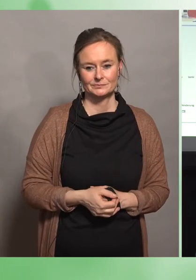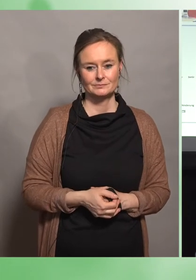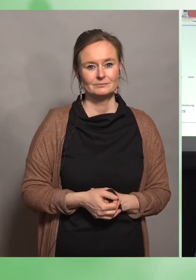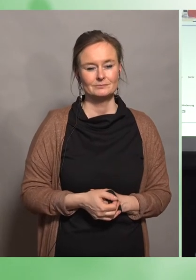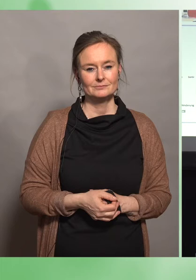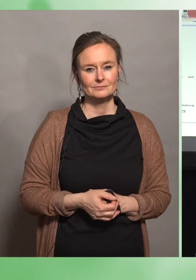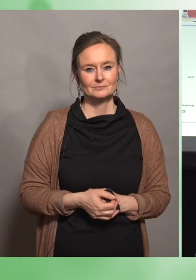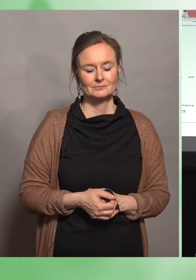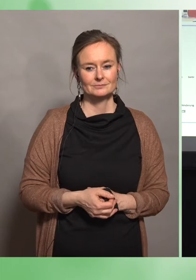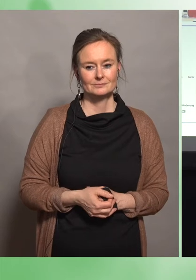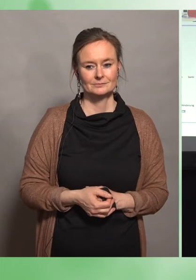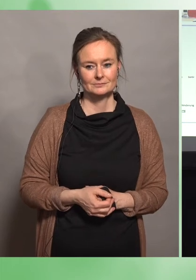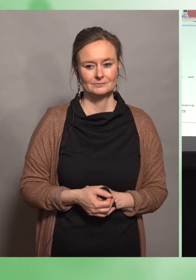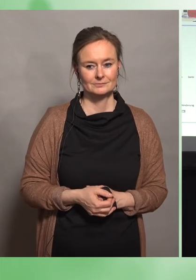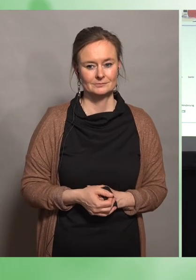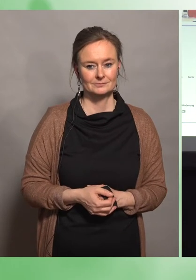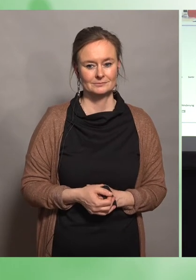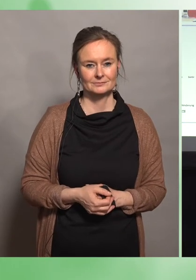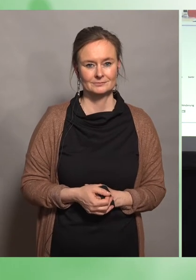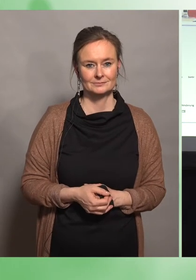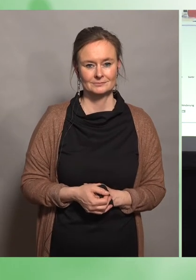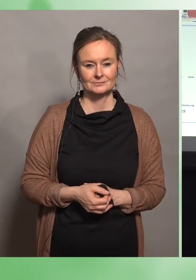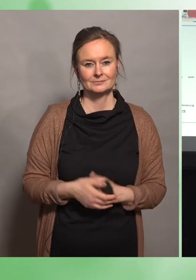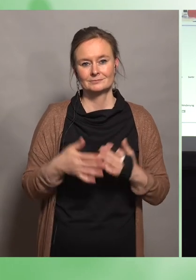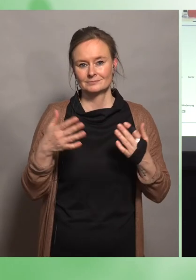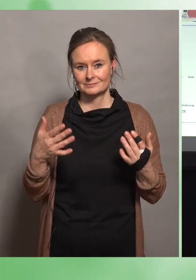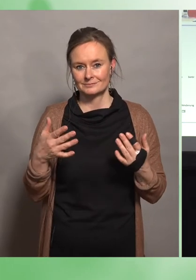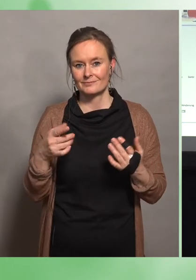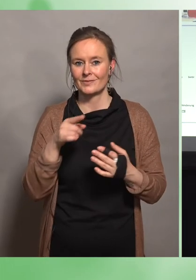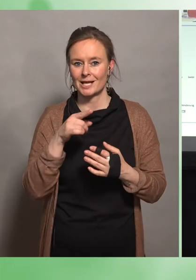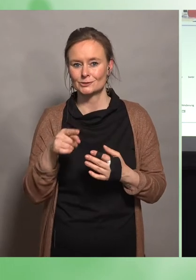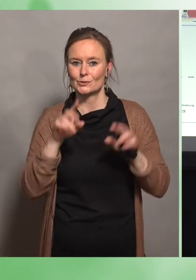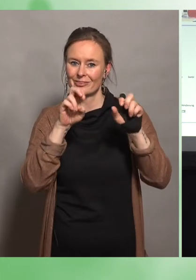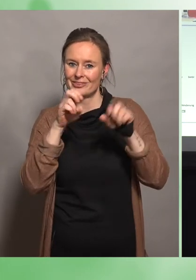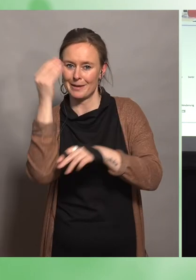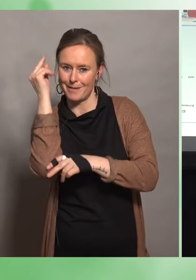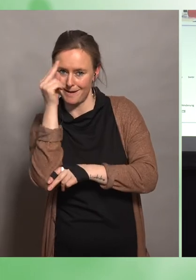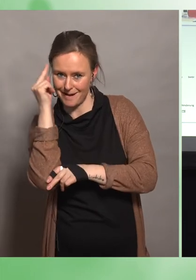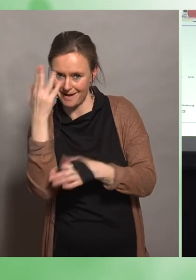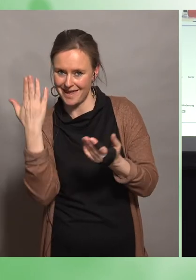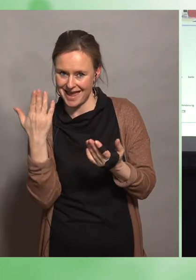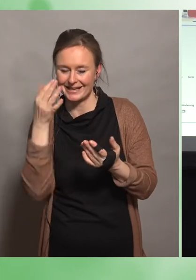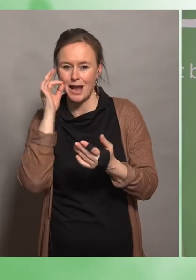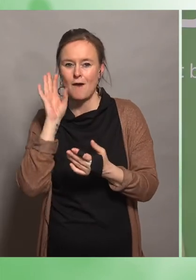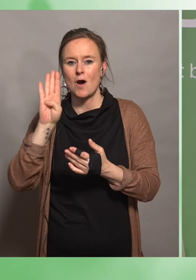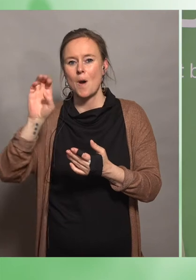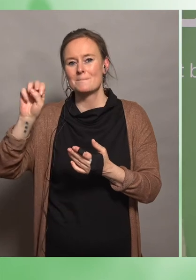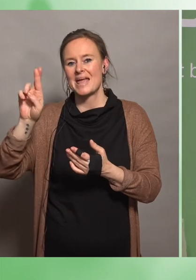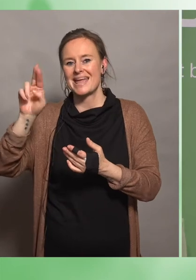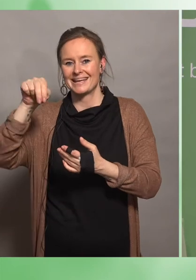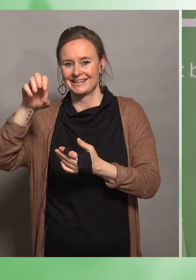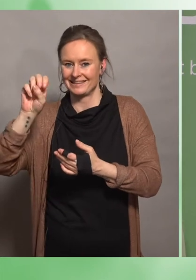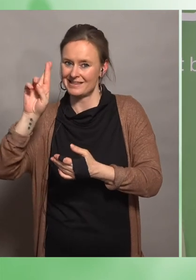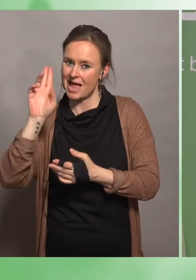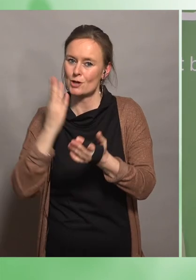Also, war das so? Gerne, ja. Also zu den Learnings, ich glaube, die Frau Perner hat schon gesagt, also vielleicht da